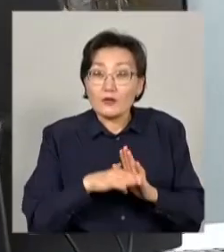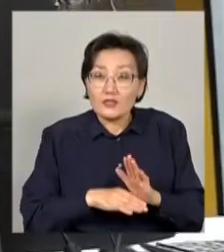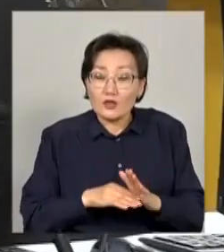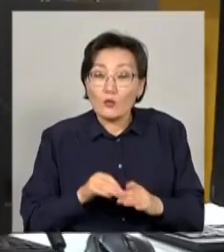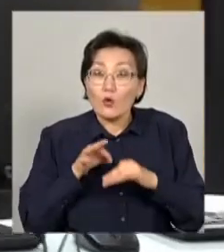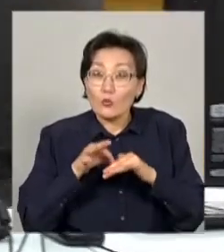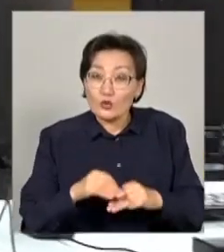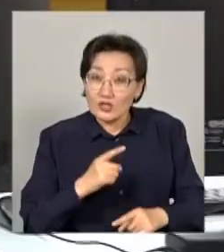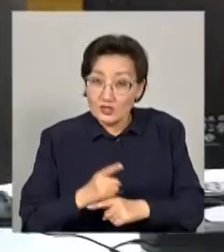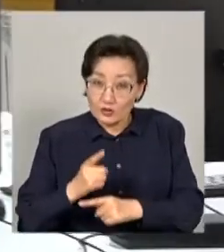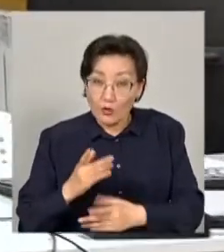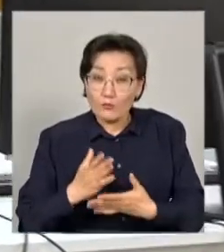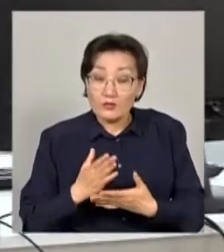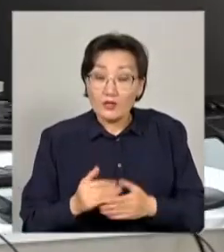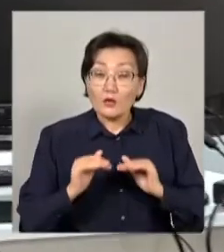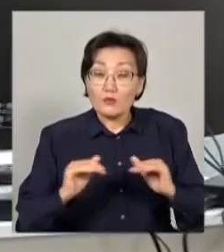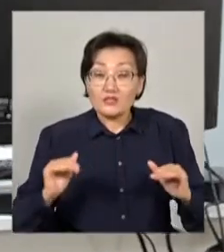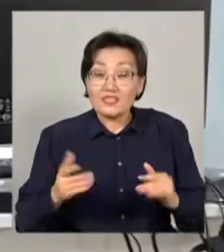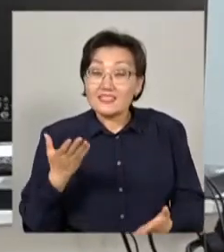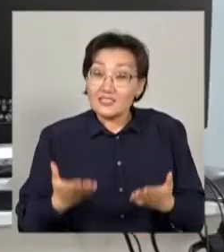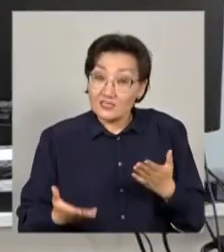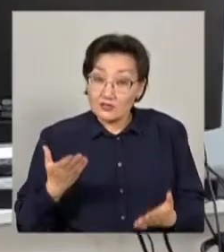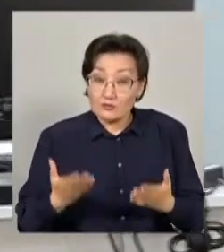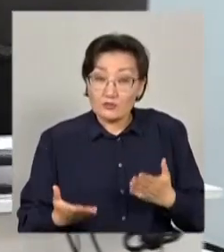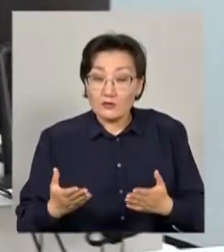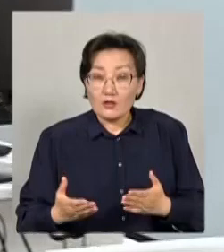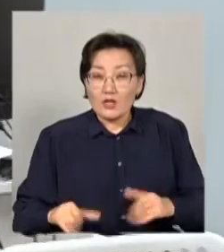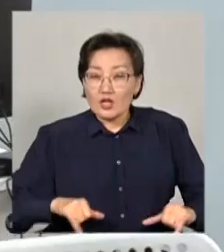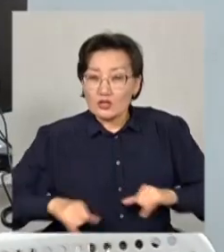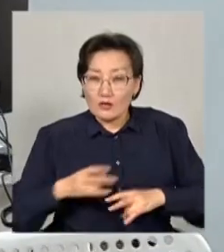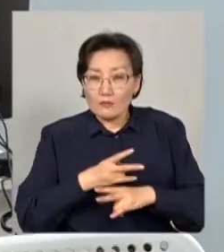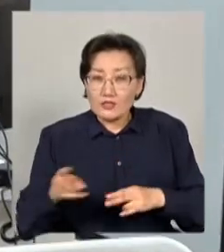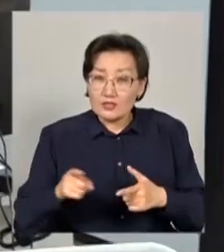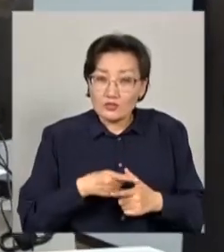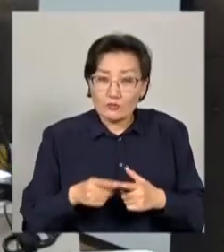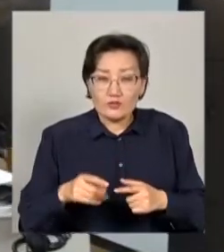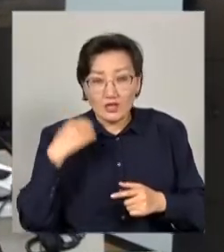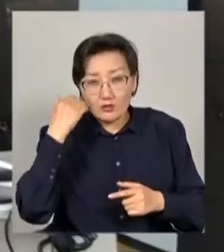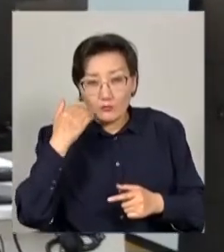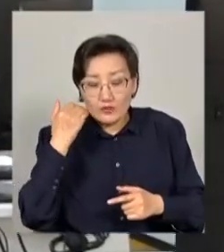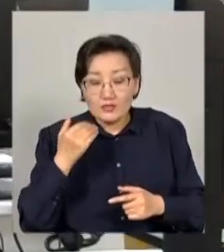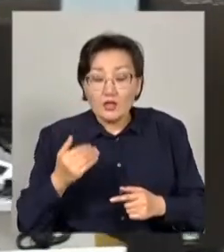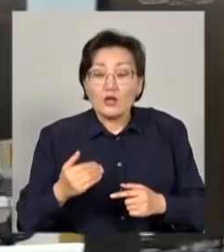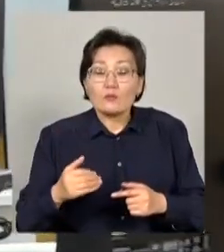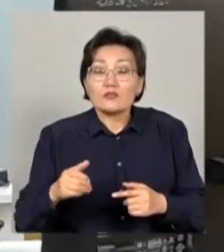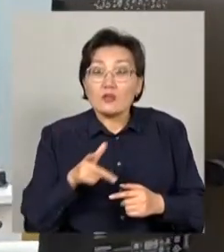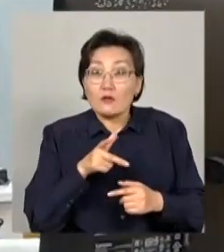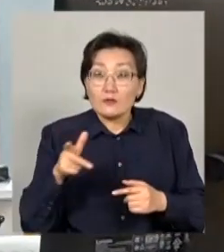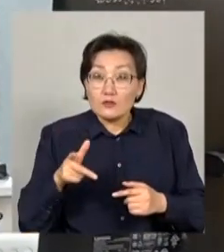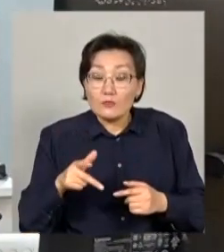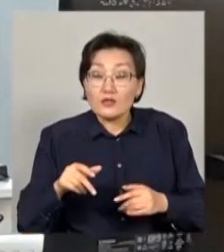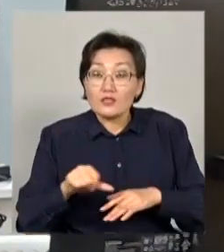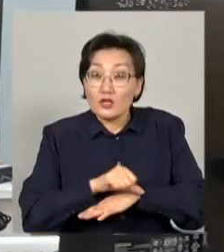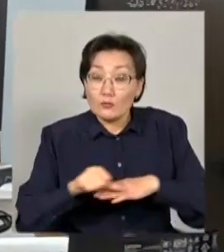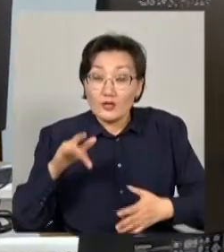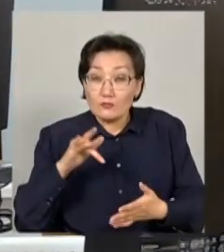қойылмақ. Бұл дегеніміз, оқушылар егерде экстремистік бағыттағы немесе анайы материалдардың сілтемесіне өтіп кететін болса,